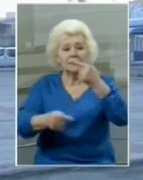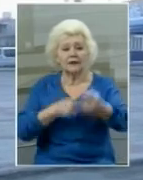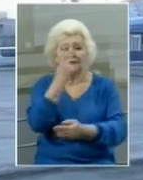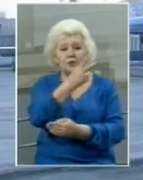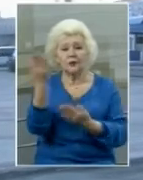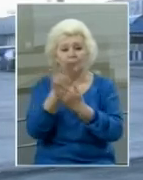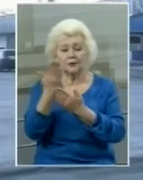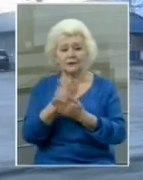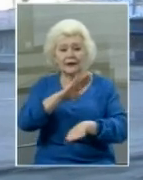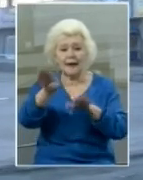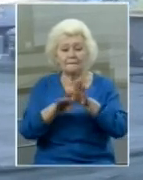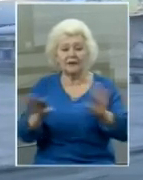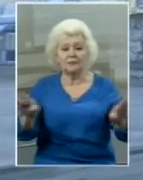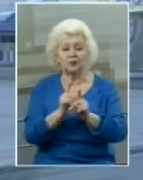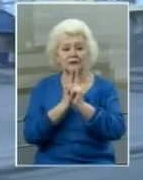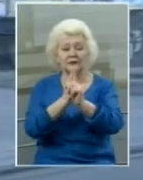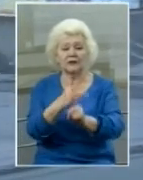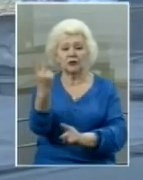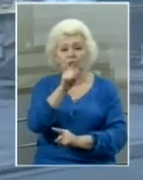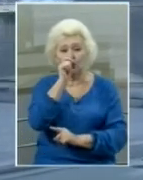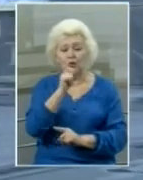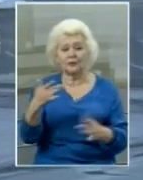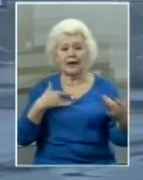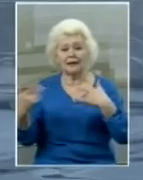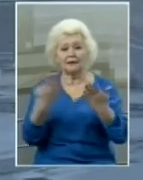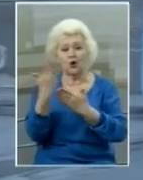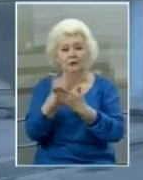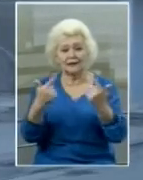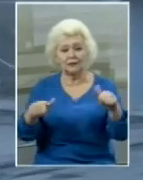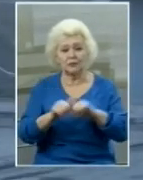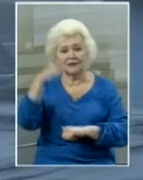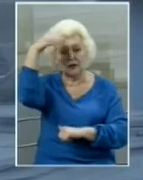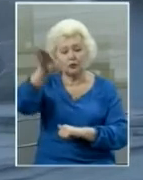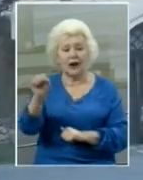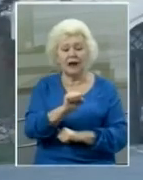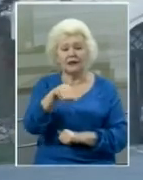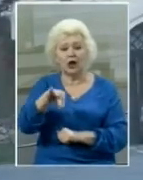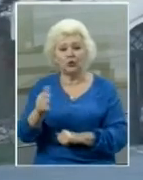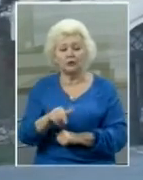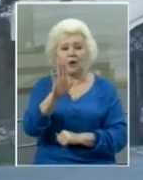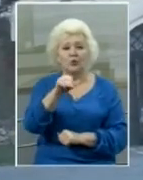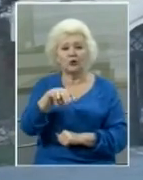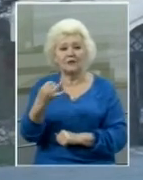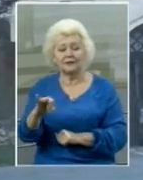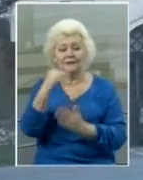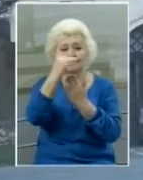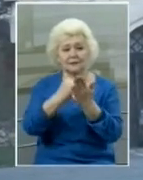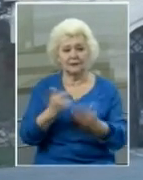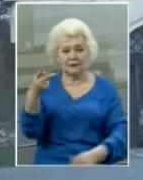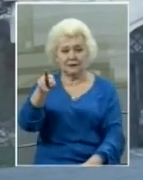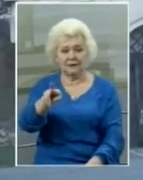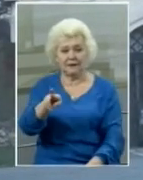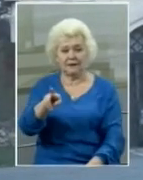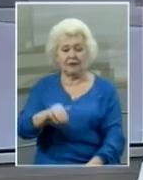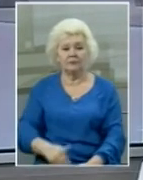Показ мультфільму під музичний супровід 2 квітня у кіноконцертному залі «Ювілейний». Анатон Володимир Моровицький, телеканал «Скіфя».